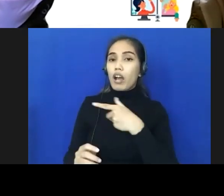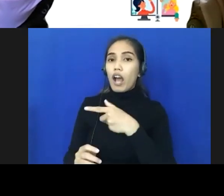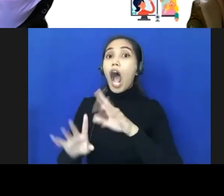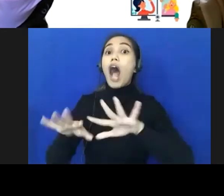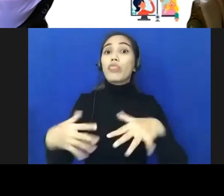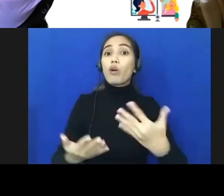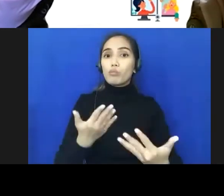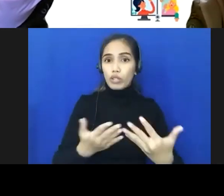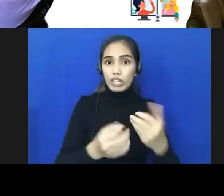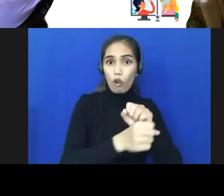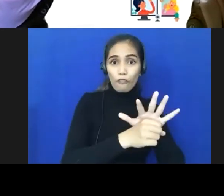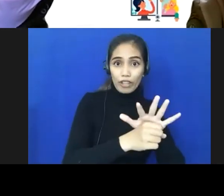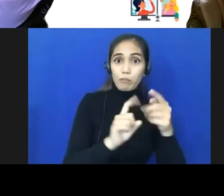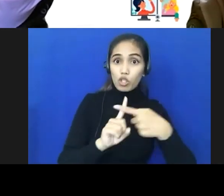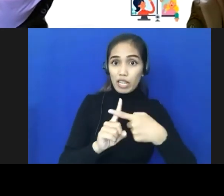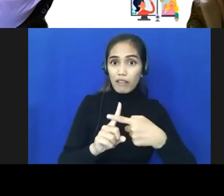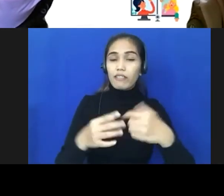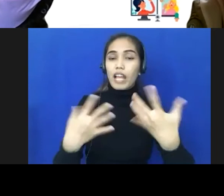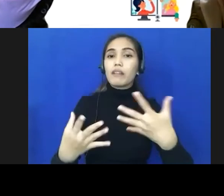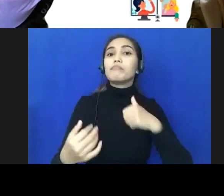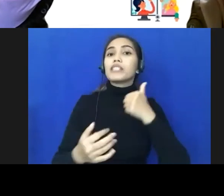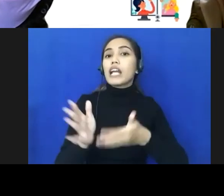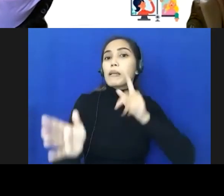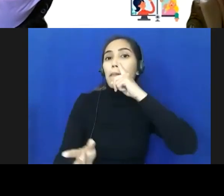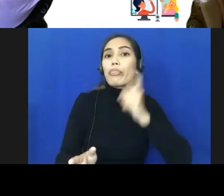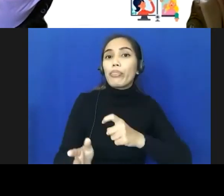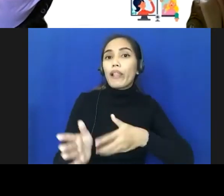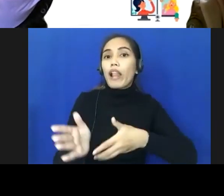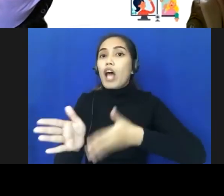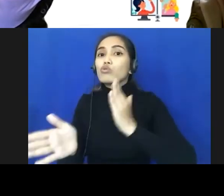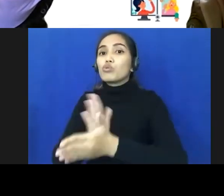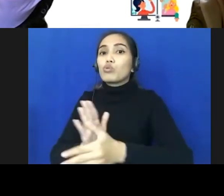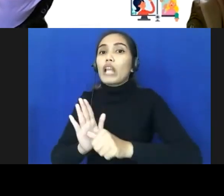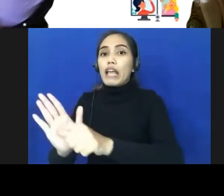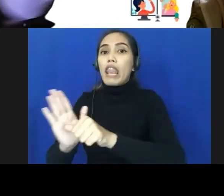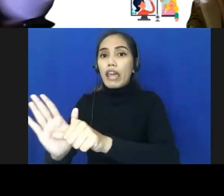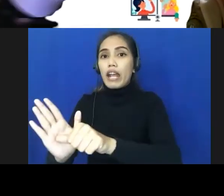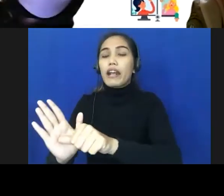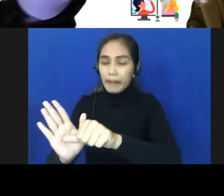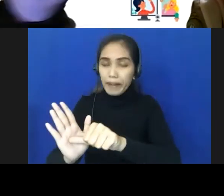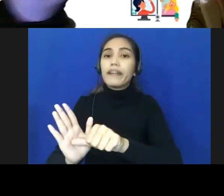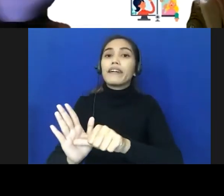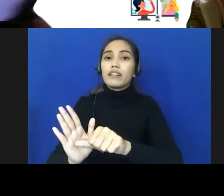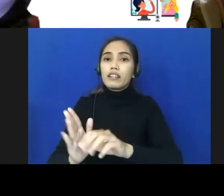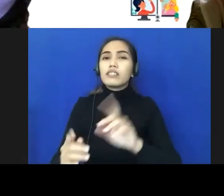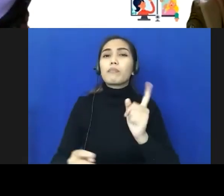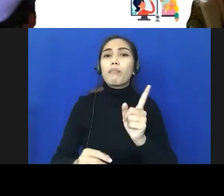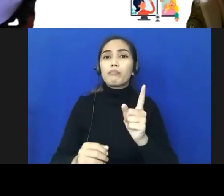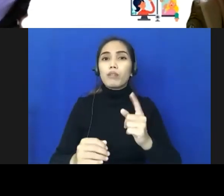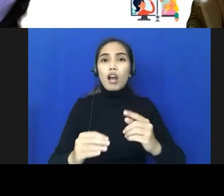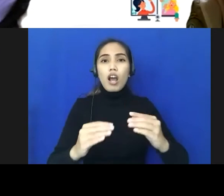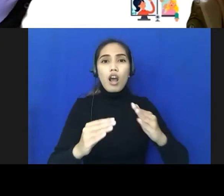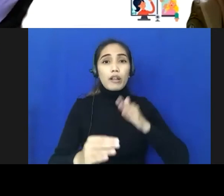cepat. Tentunya hal ini kita menimbang bahwa yang namanya home visit kita tidak bisa laksanakan setiap hari ya. Kita tidak